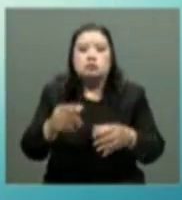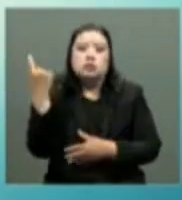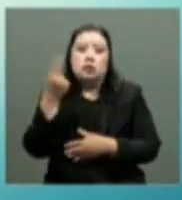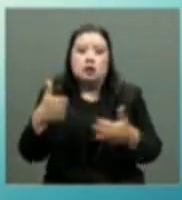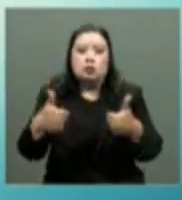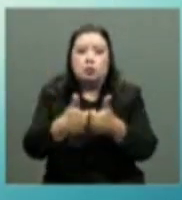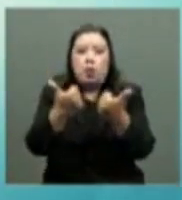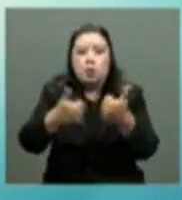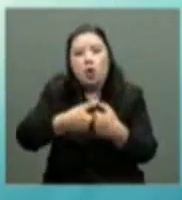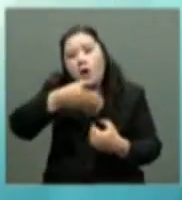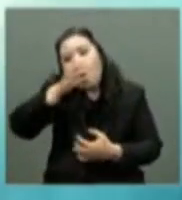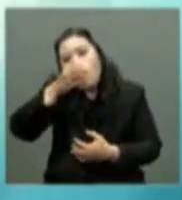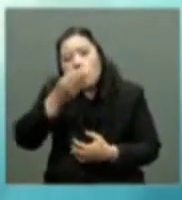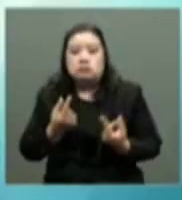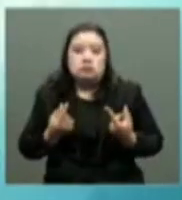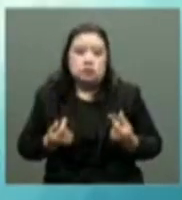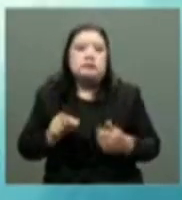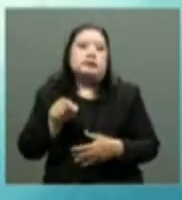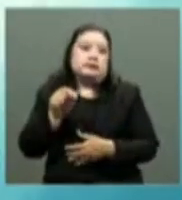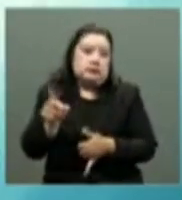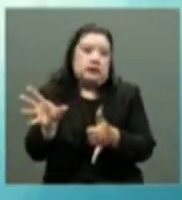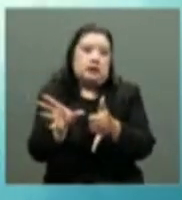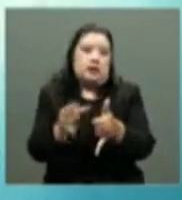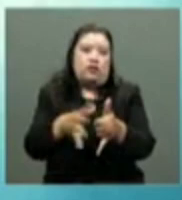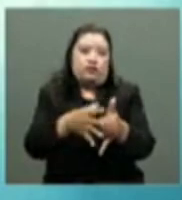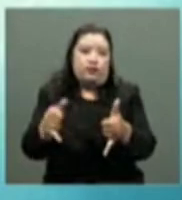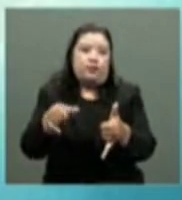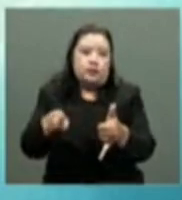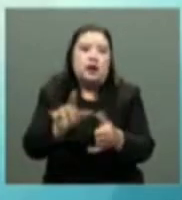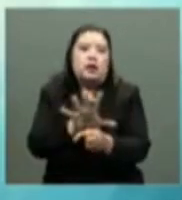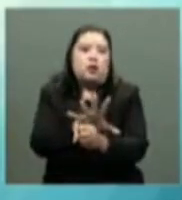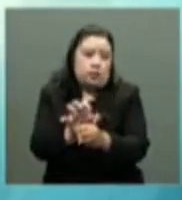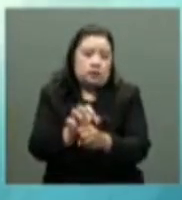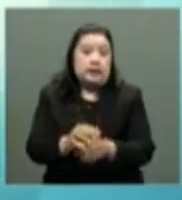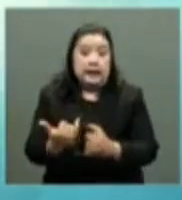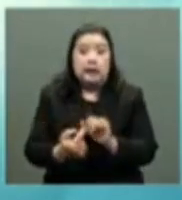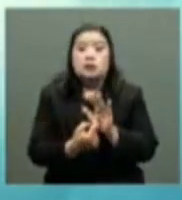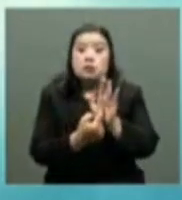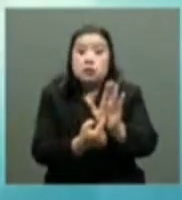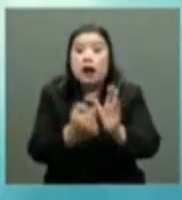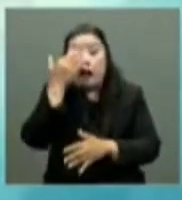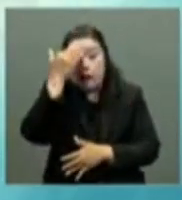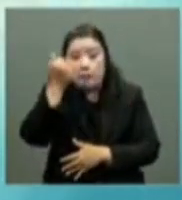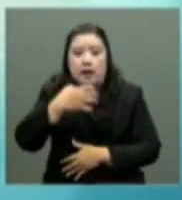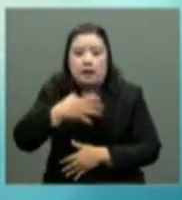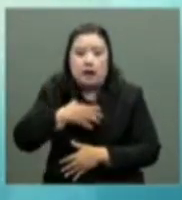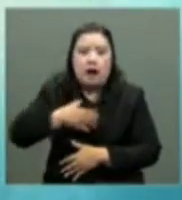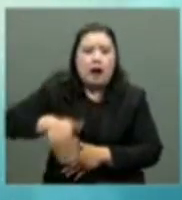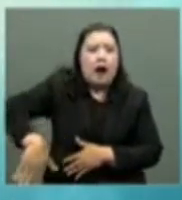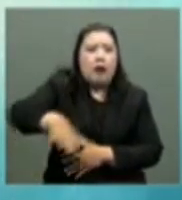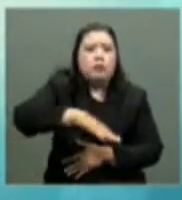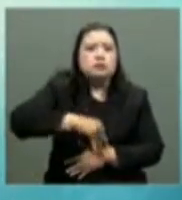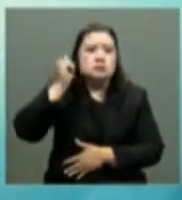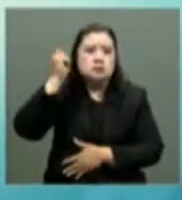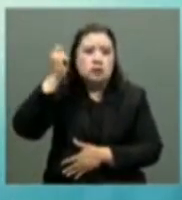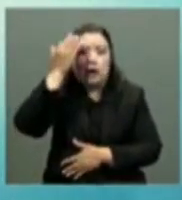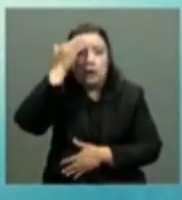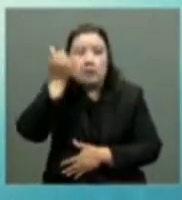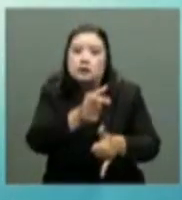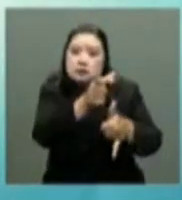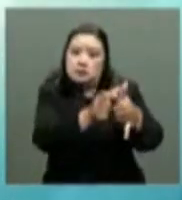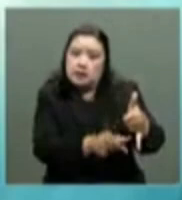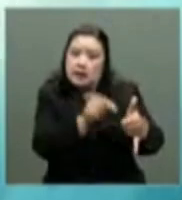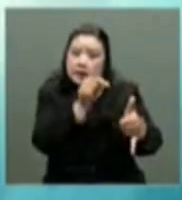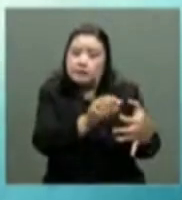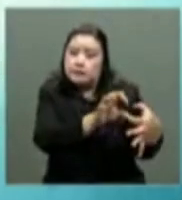ทเรียนตรงนี้ออกมาเพื่อสอนทุกๆคนในประเทศของเราเพื่อได้รับรู้ลักษณะพฤติกรรมของกลุ่มค